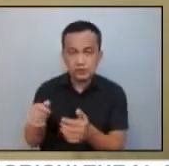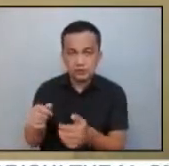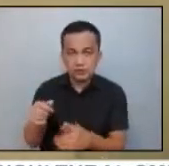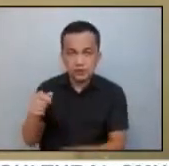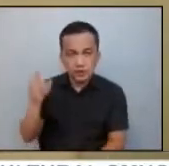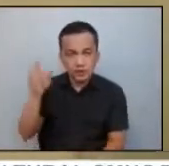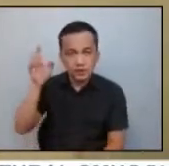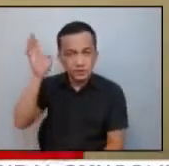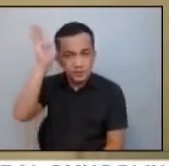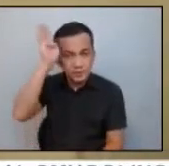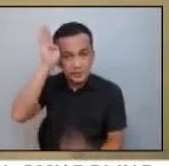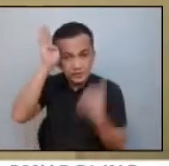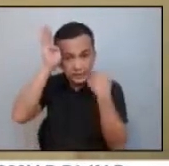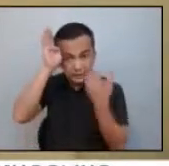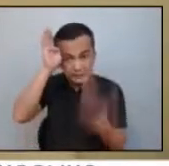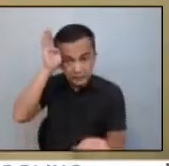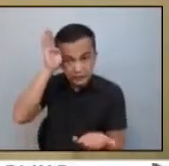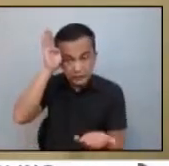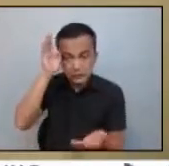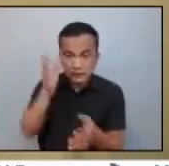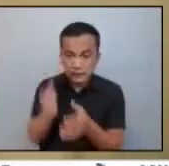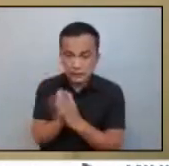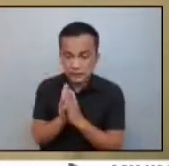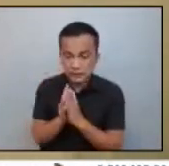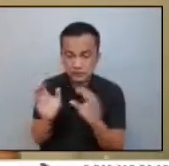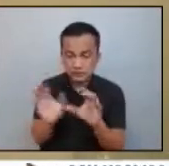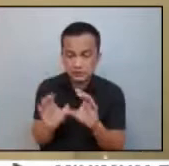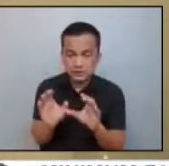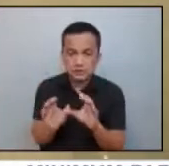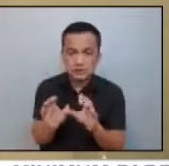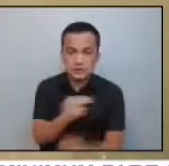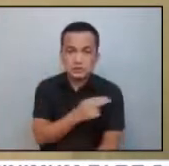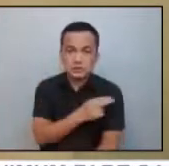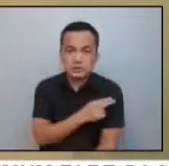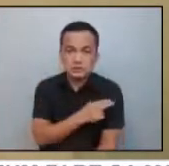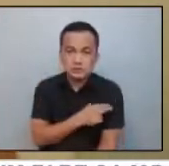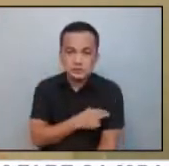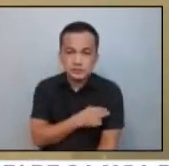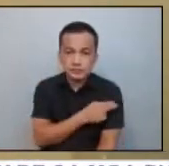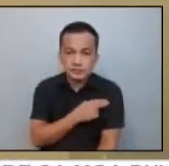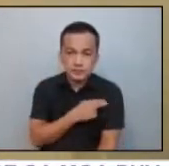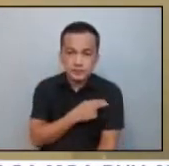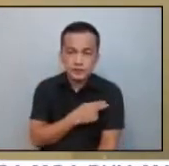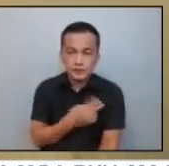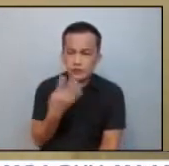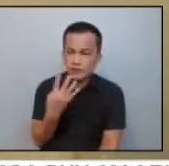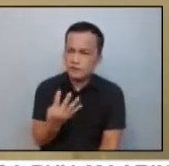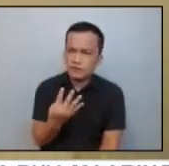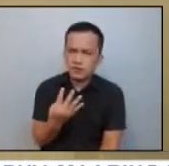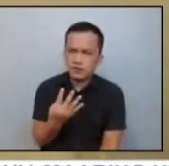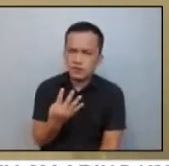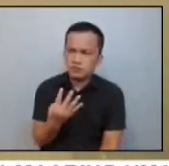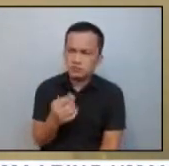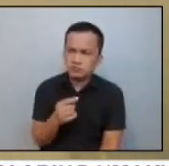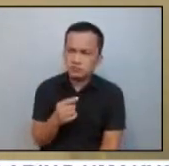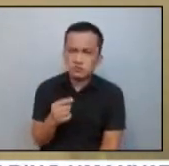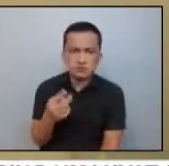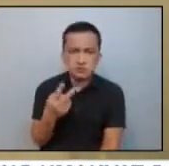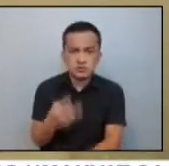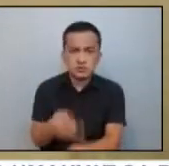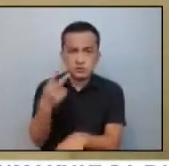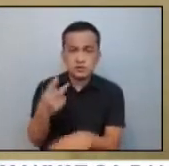po natin ito ng certification, no, sa hospital. Apat na oras, dalawang beses po itong gagawin, yung brain